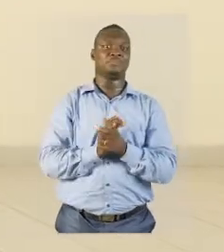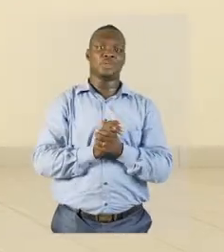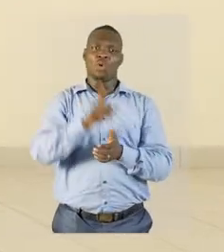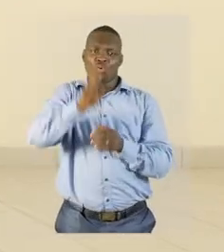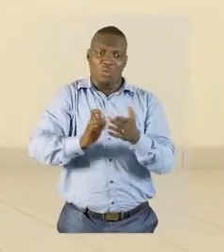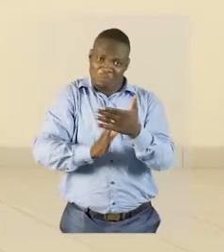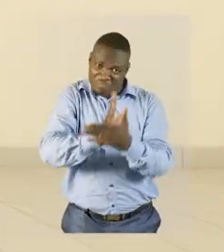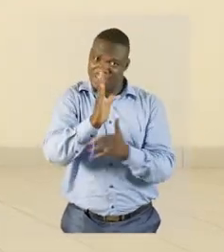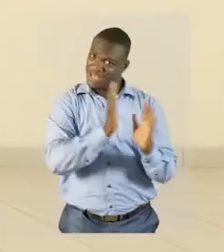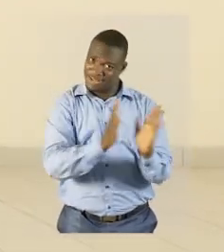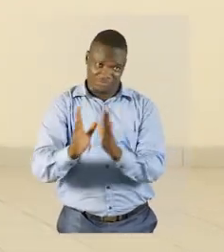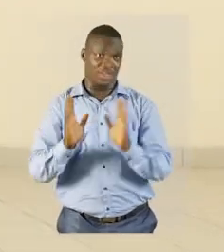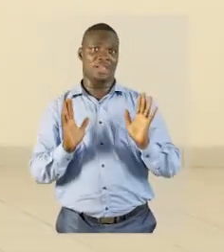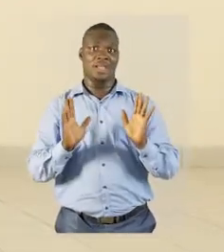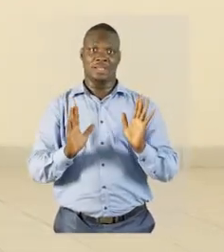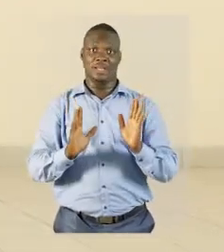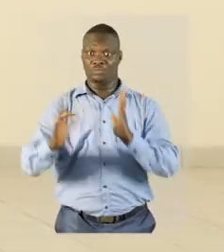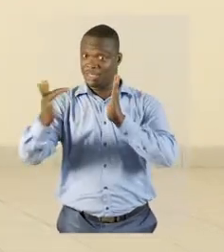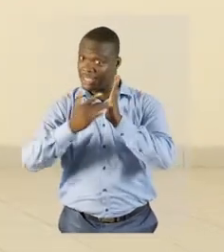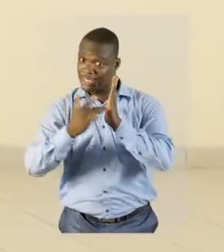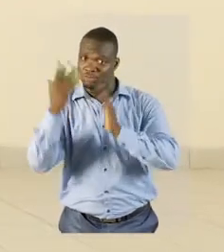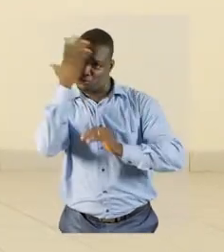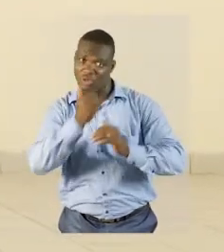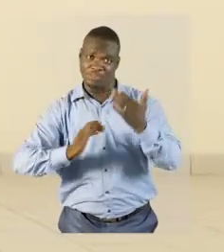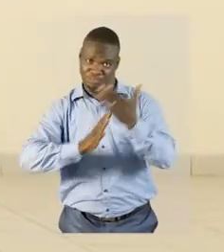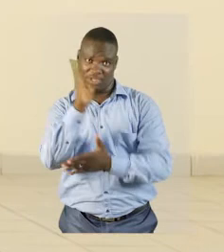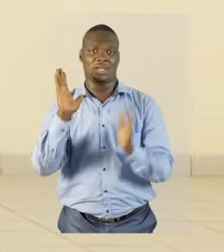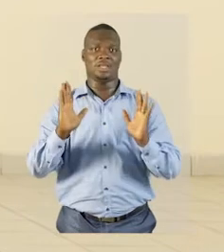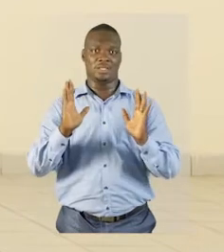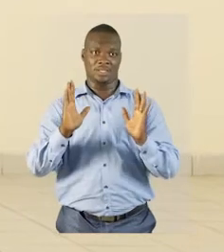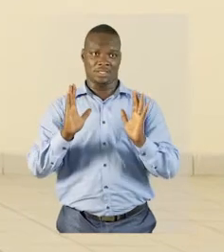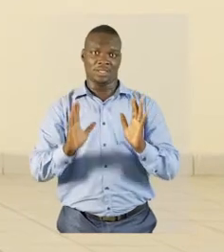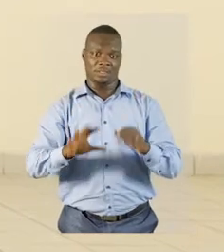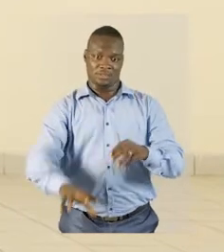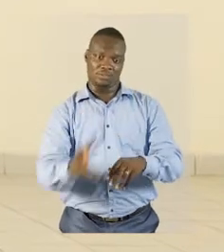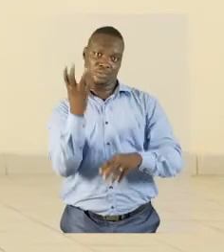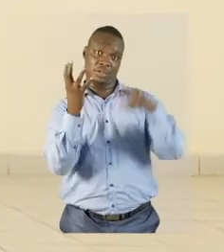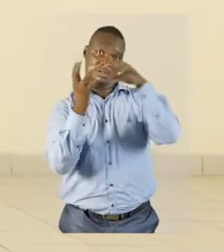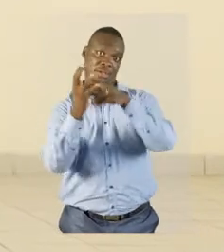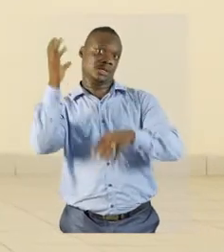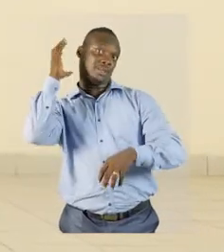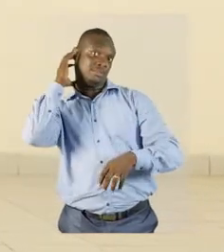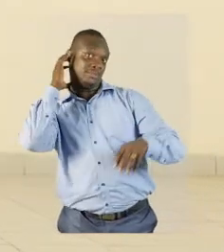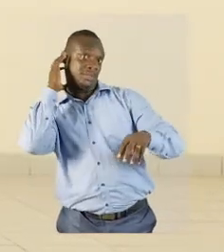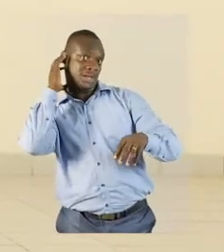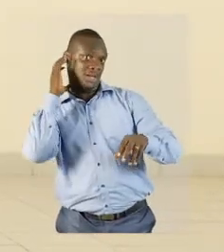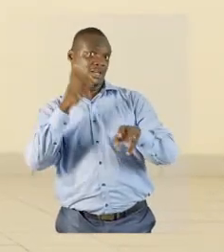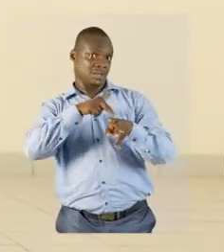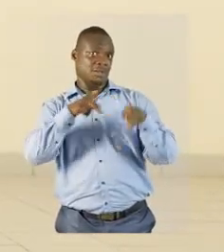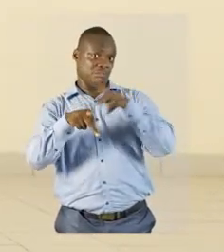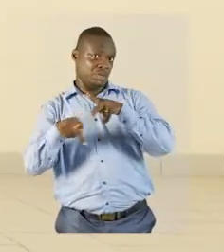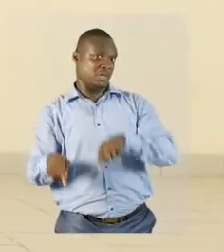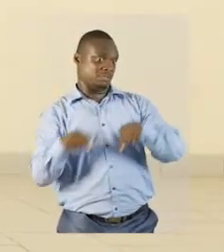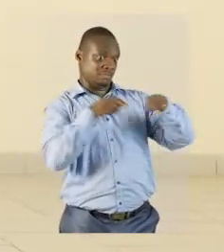chers enfants, parce qu'on note la technique à l'examen. Allez, tenue, placement, le coude bien haut, on fléchit, allez,